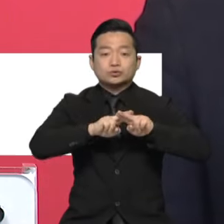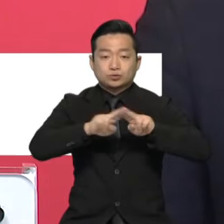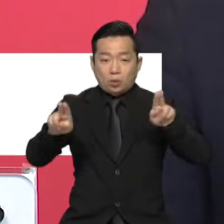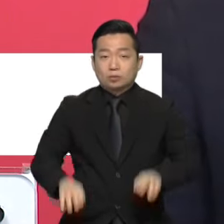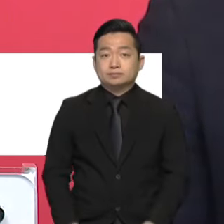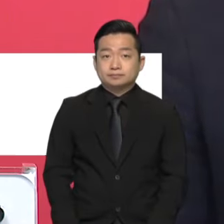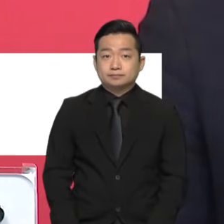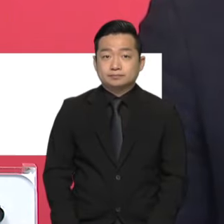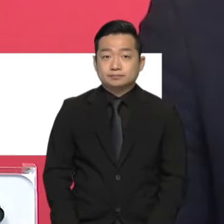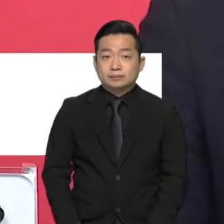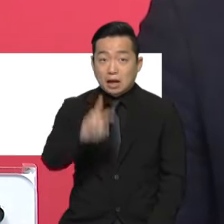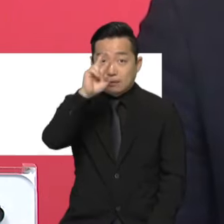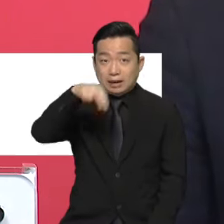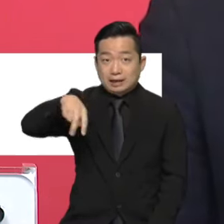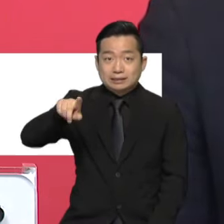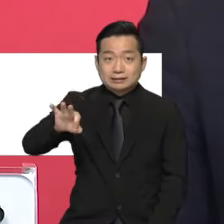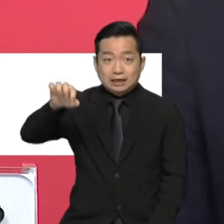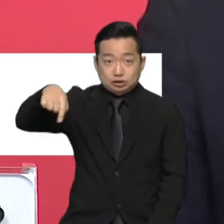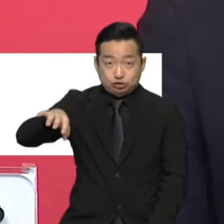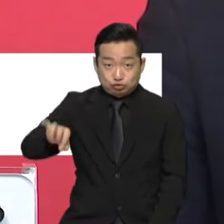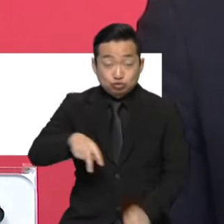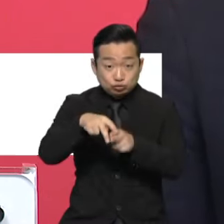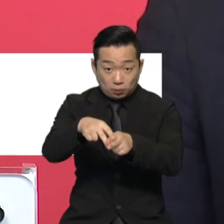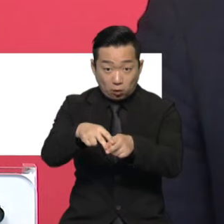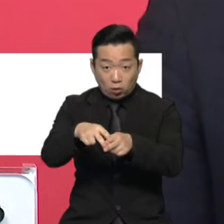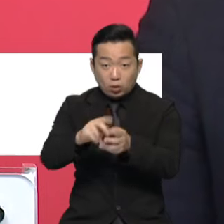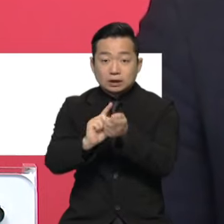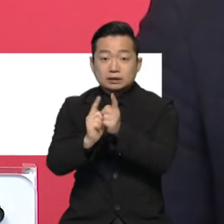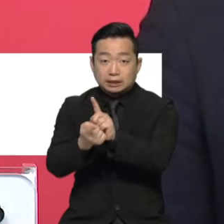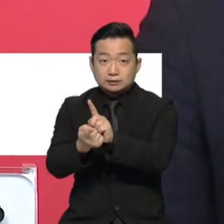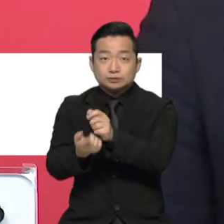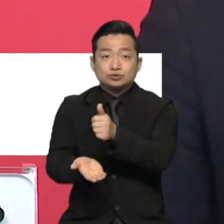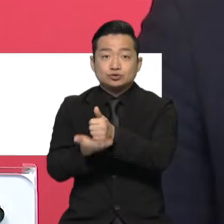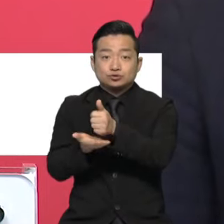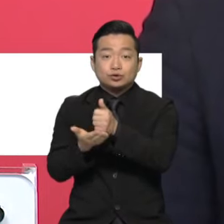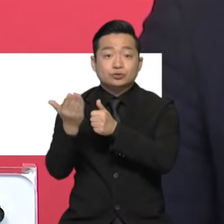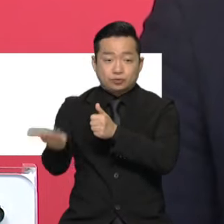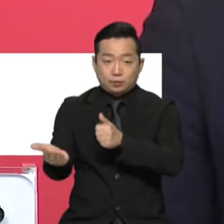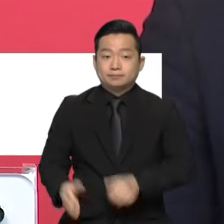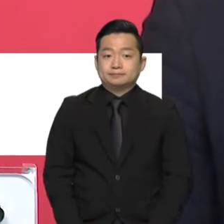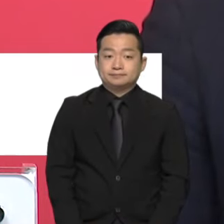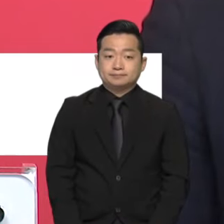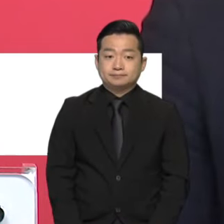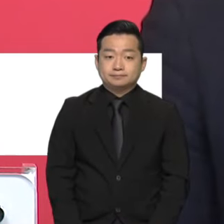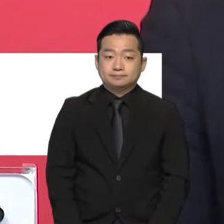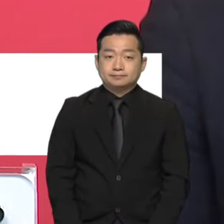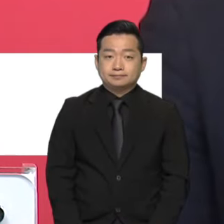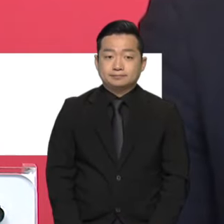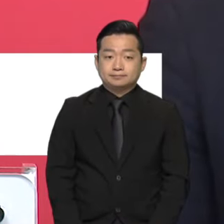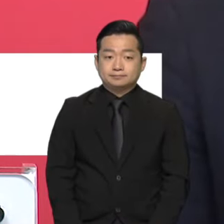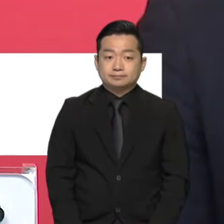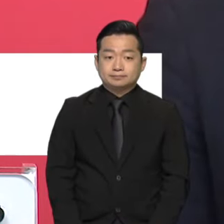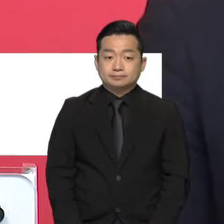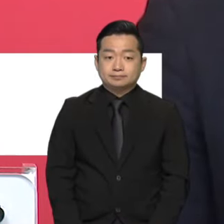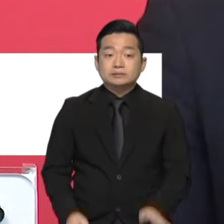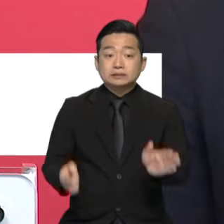취소하고 박상웅 후보를 추천하는 것으로